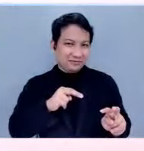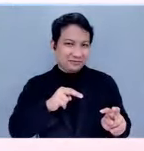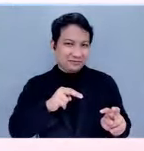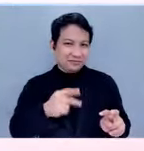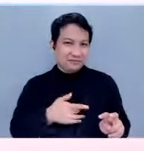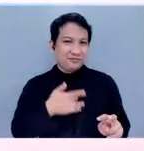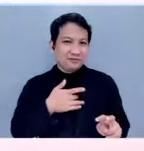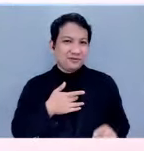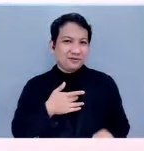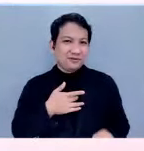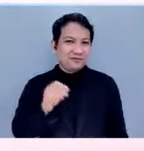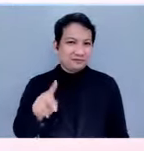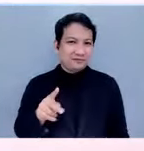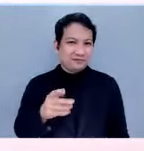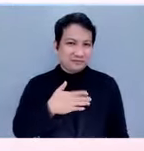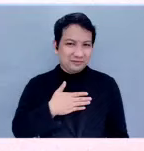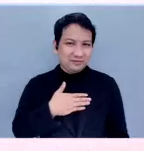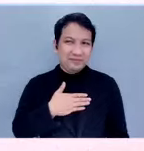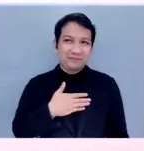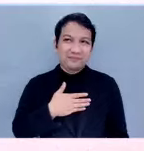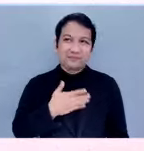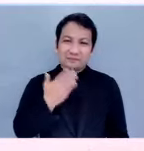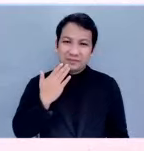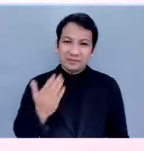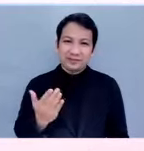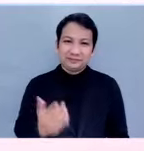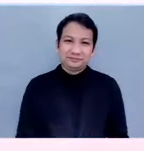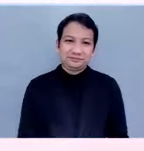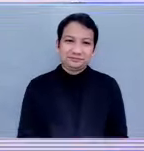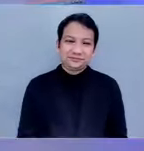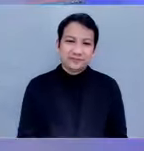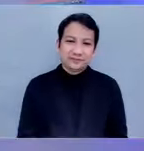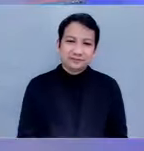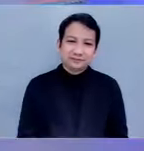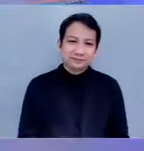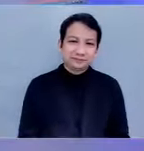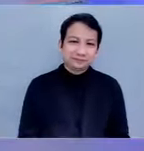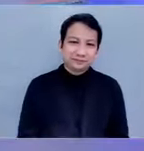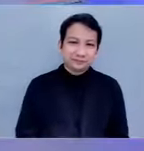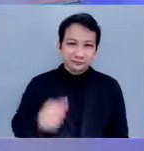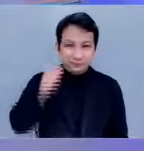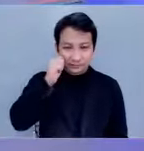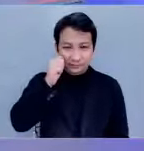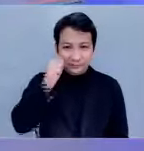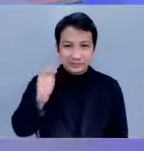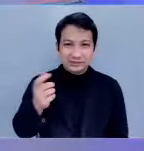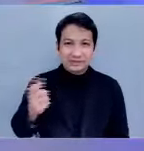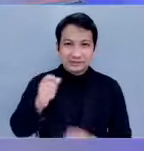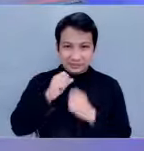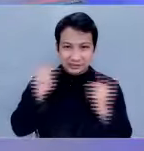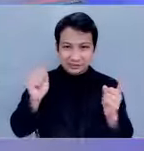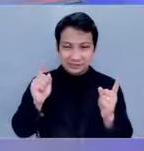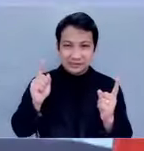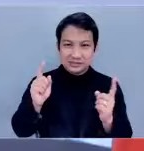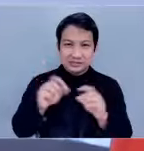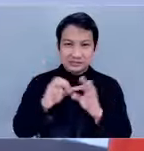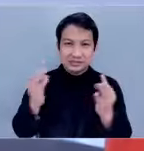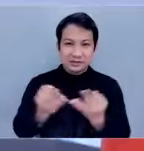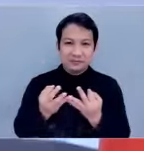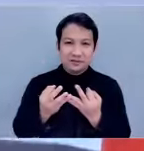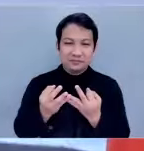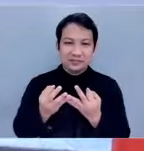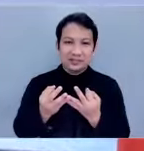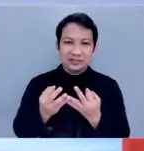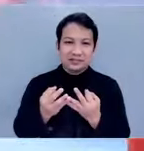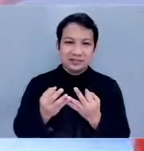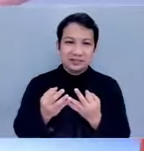Sabi ko, salamat naman ko. Okay, Sir Anthony naman, saang banda ka na surpresa? We know it's a family affair. Pero ano yung bahag